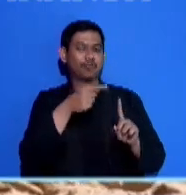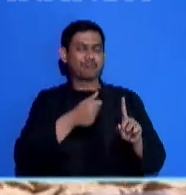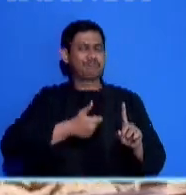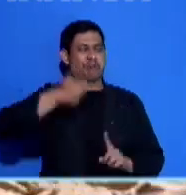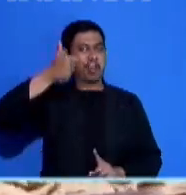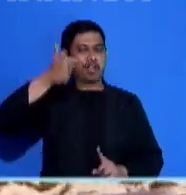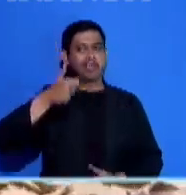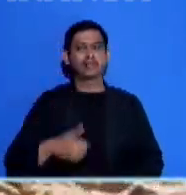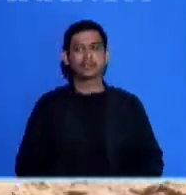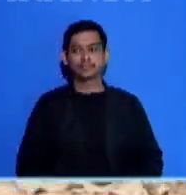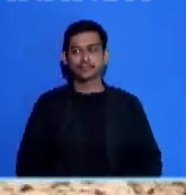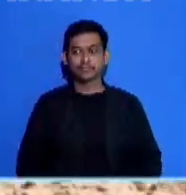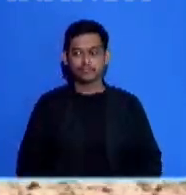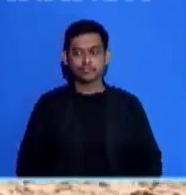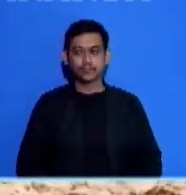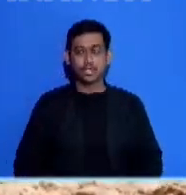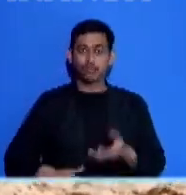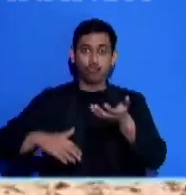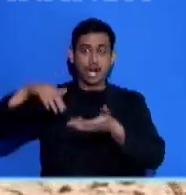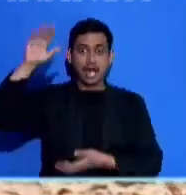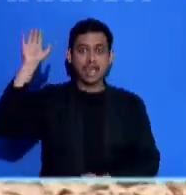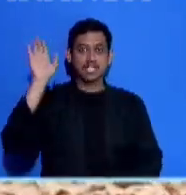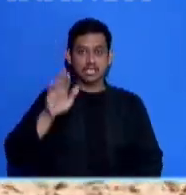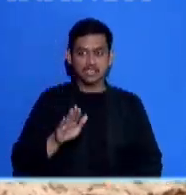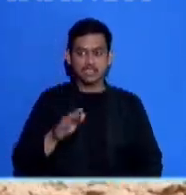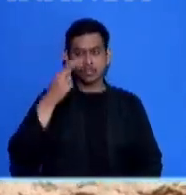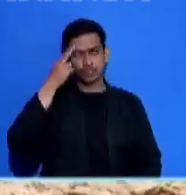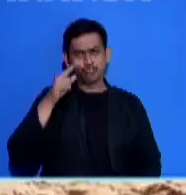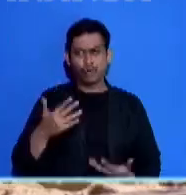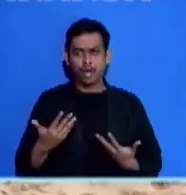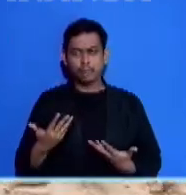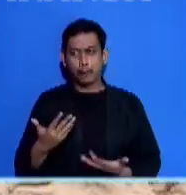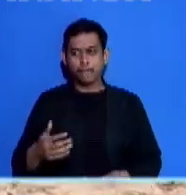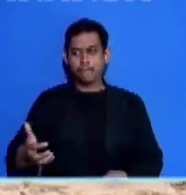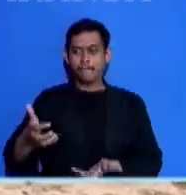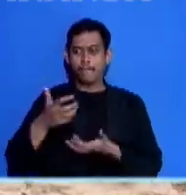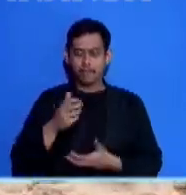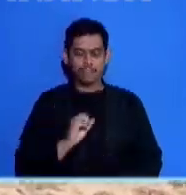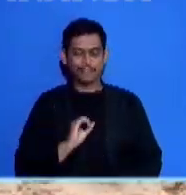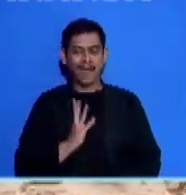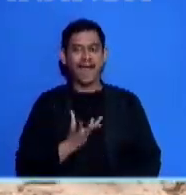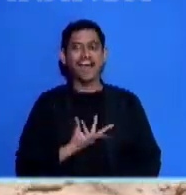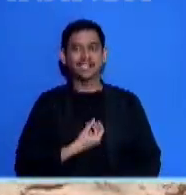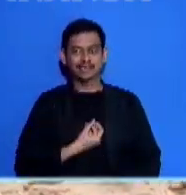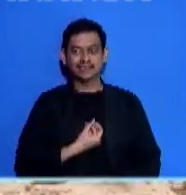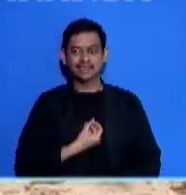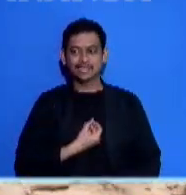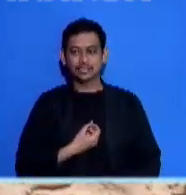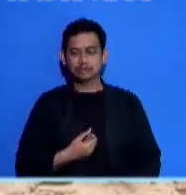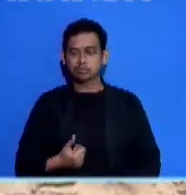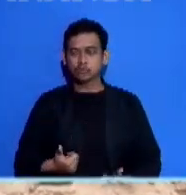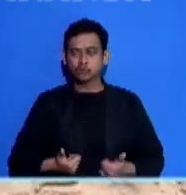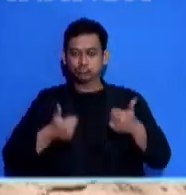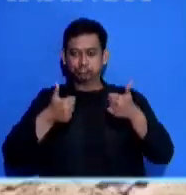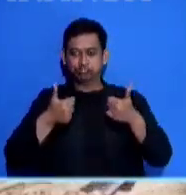cabur voli pasir merupakan satu cabur andalan DIY dalam Mendulang medali para atlet voli pasir DIY banyak yang berprestasi